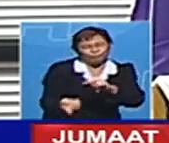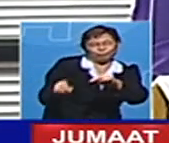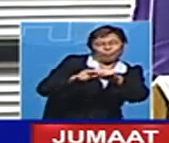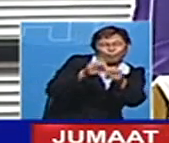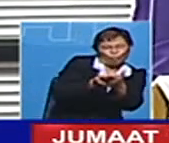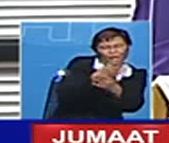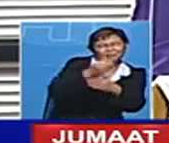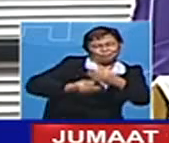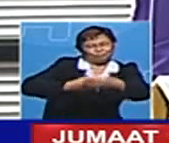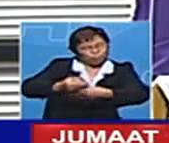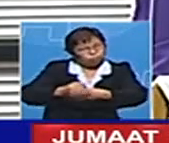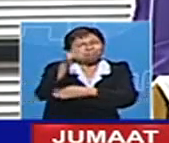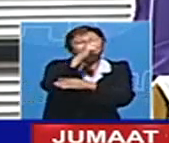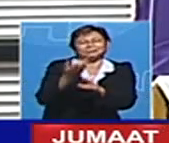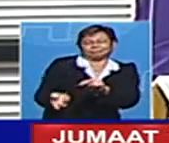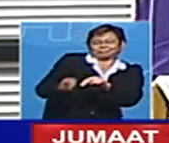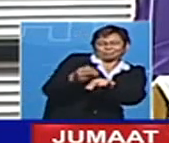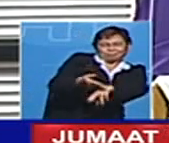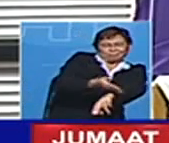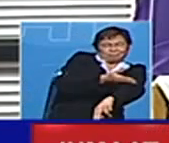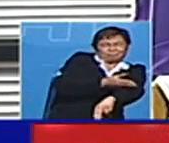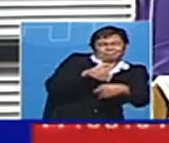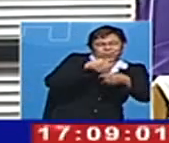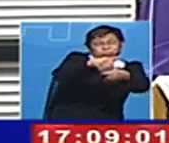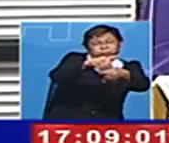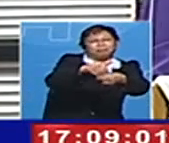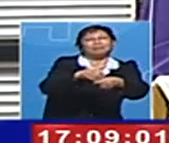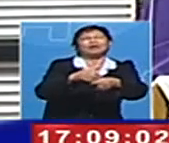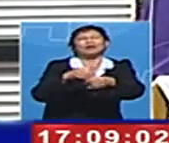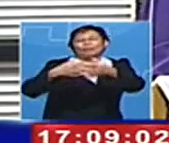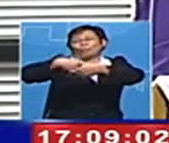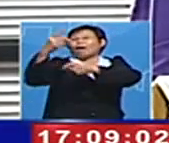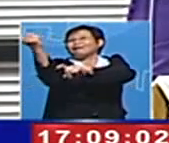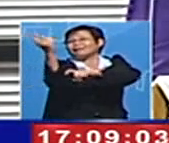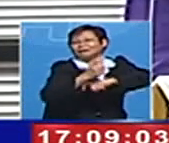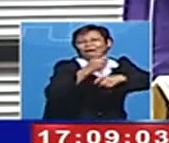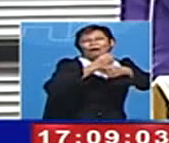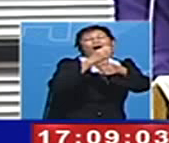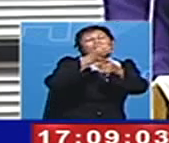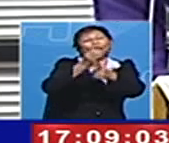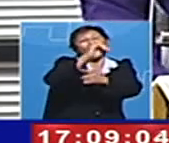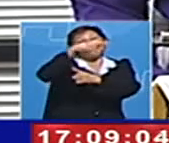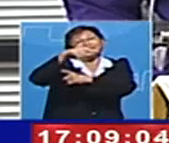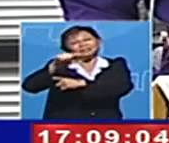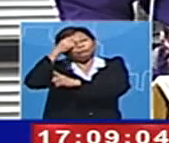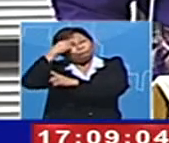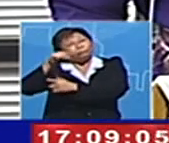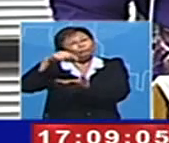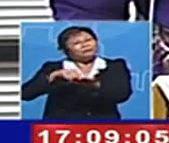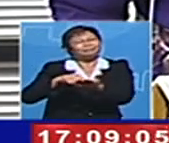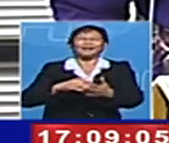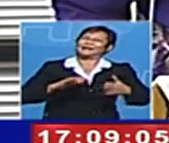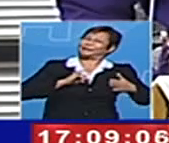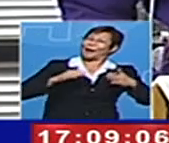produktiviti kerajaan bercadang menambah baik insentif pengeluaran getah atau ipg untuk ini